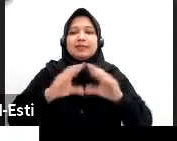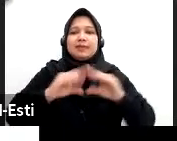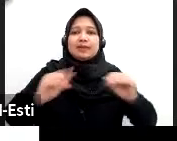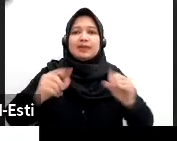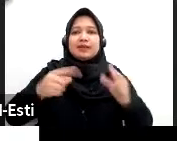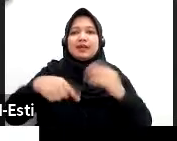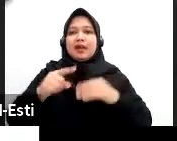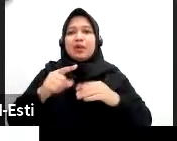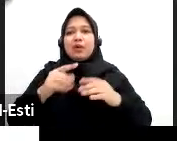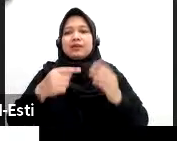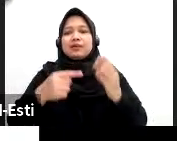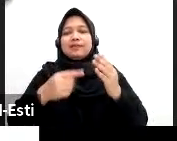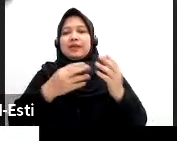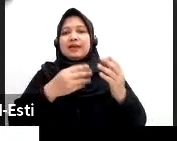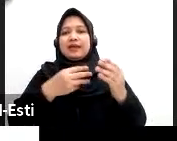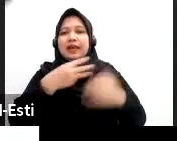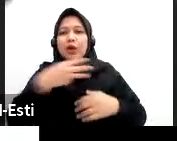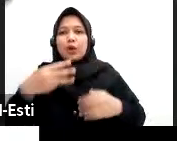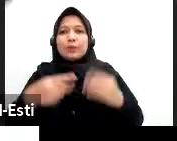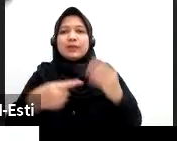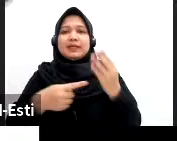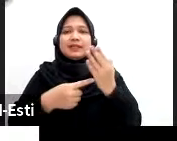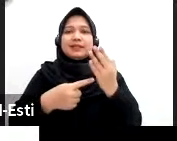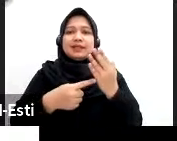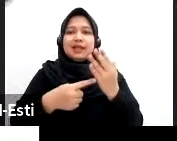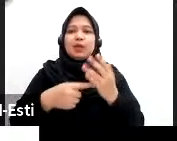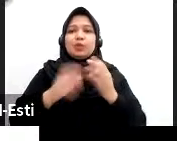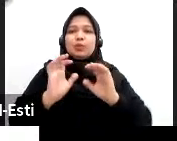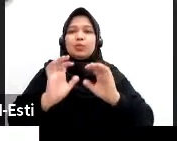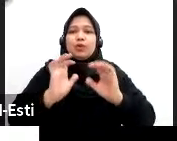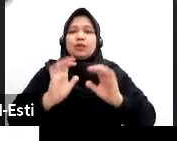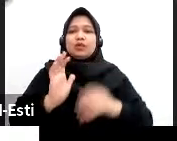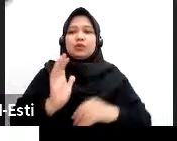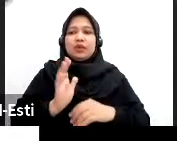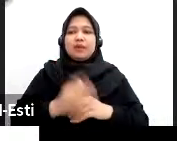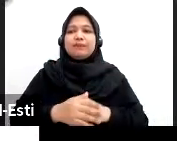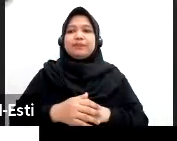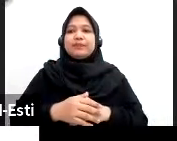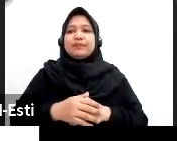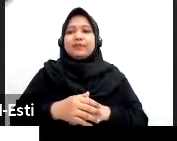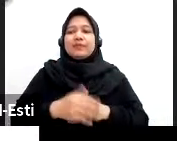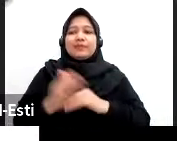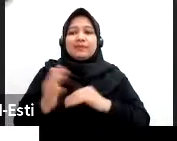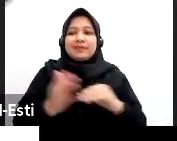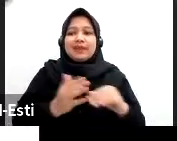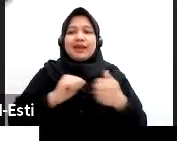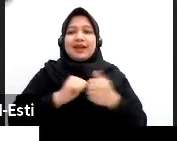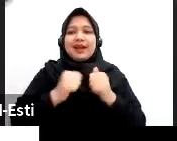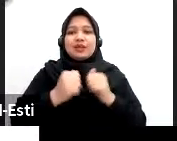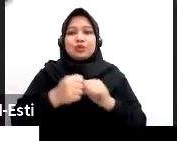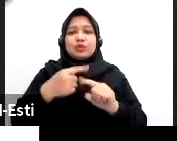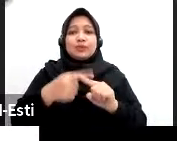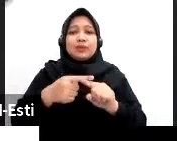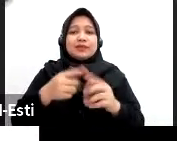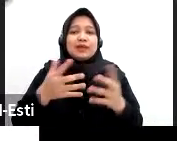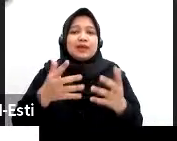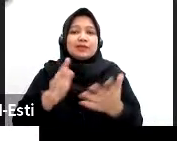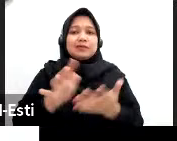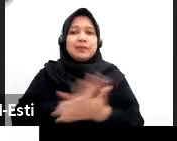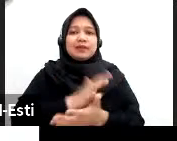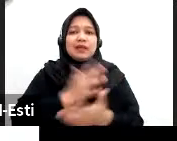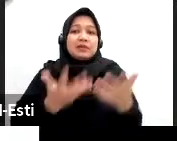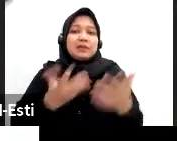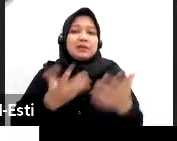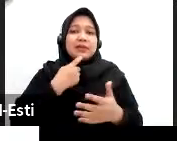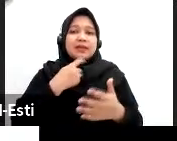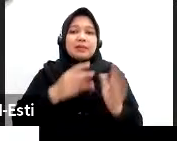maka kemudian secara juga pasti the kasus dan kemudian potensi terkait dengan sengketa juga